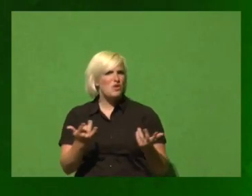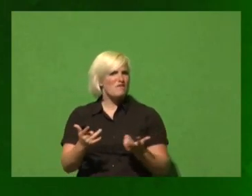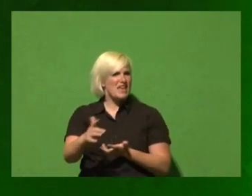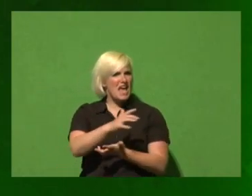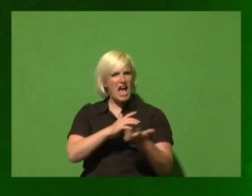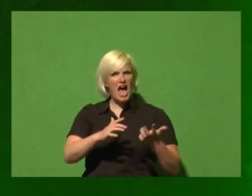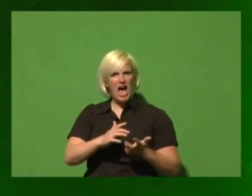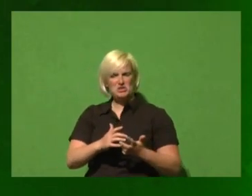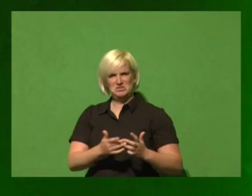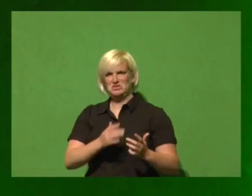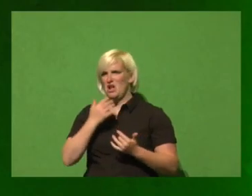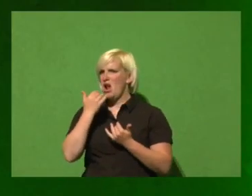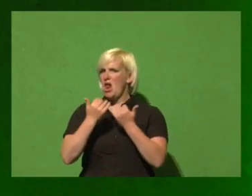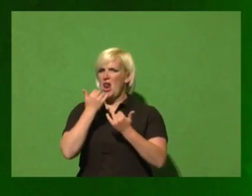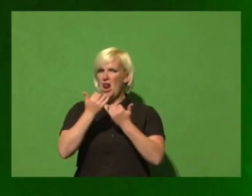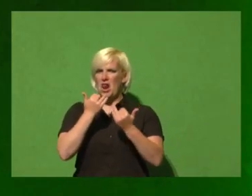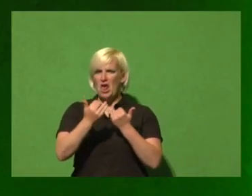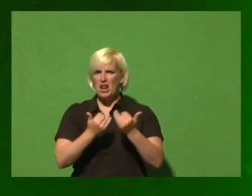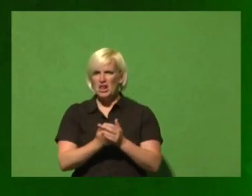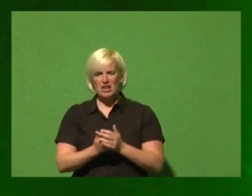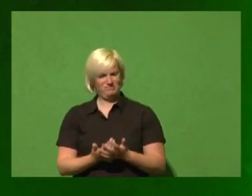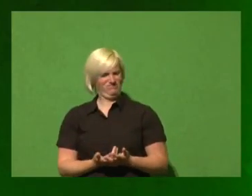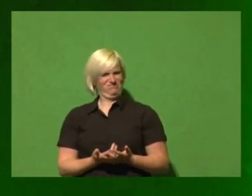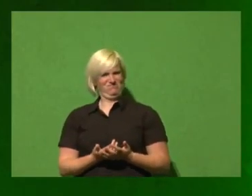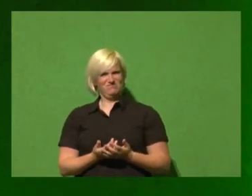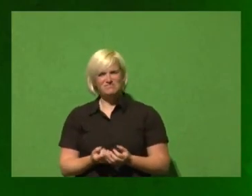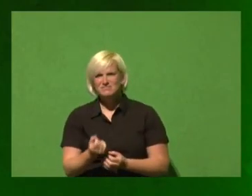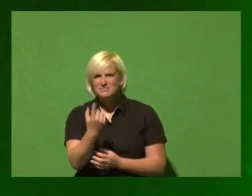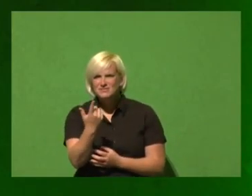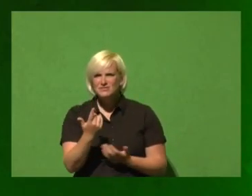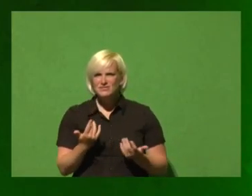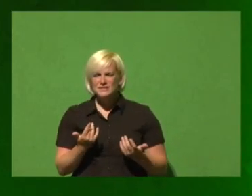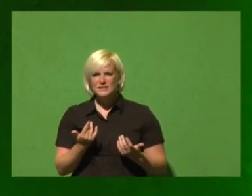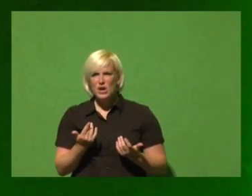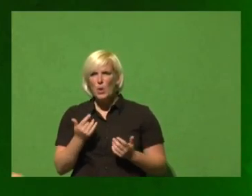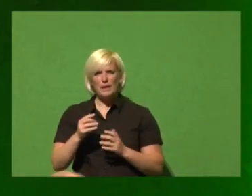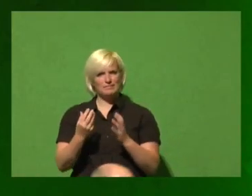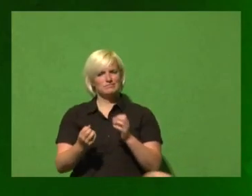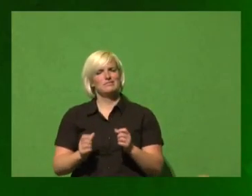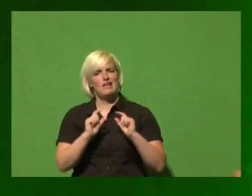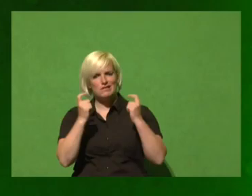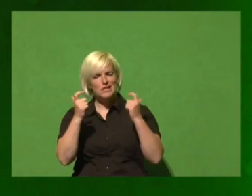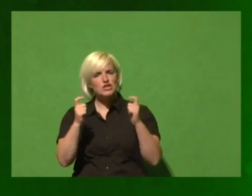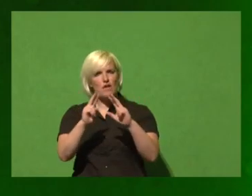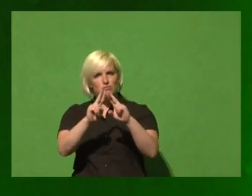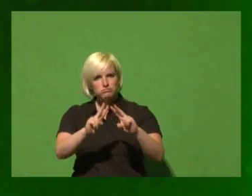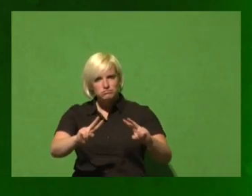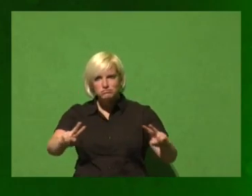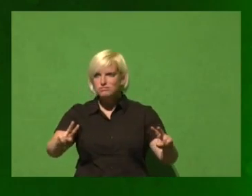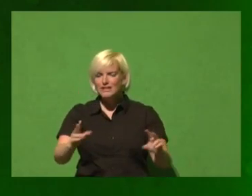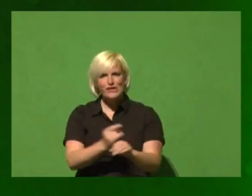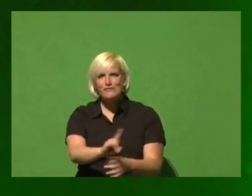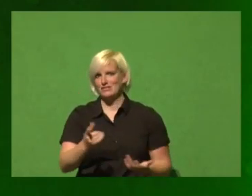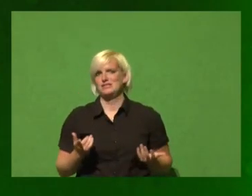die politische Debatte befeuert, der trägt nicht dazu bei zum gesellschaftlichen Frieden in unserem Land. Wir